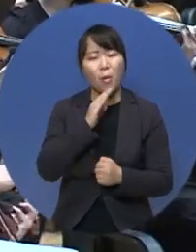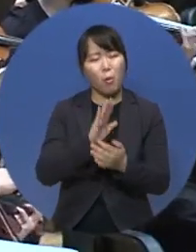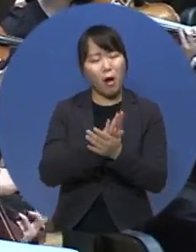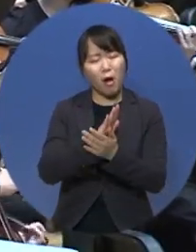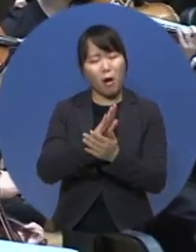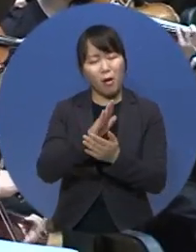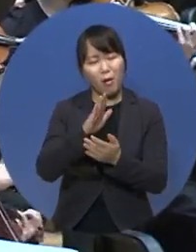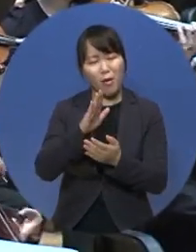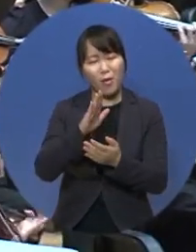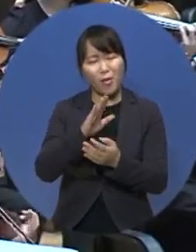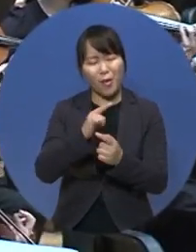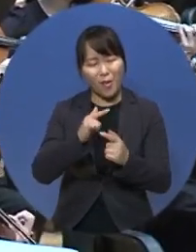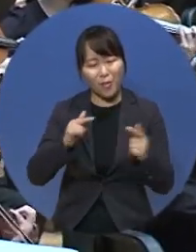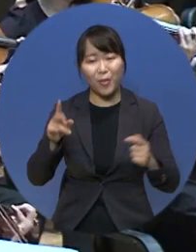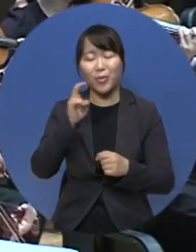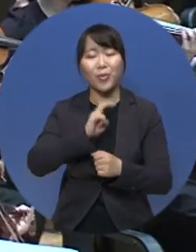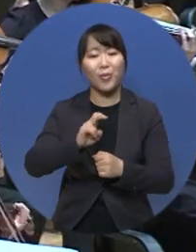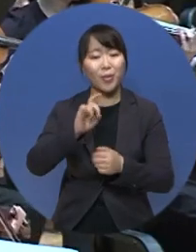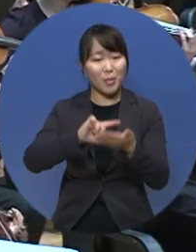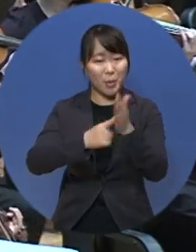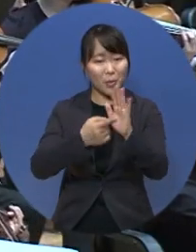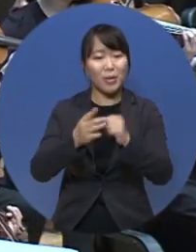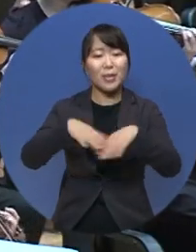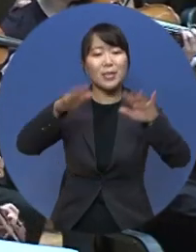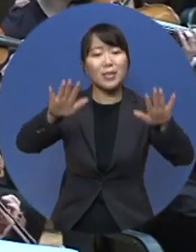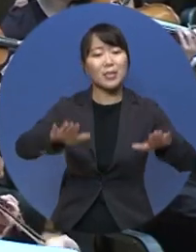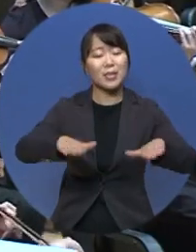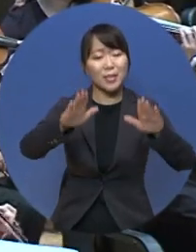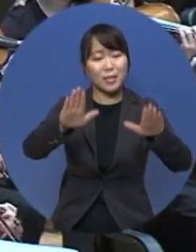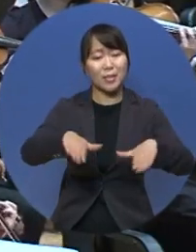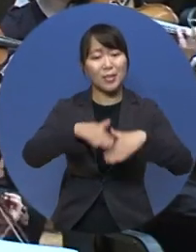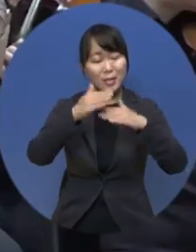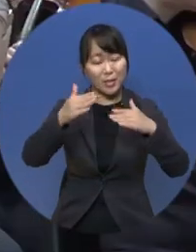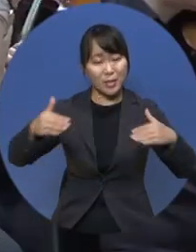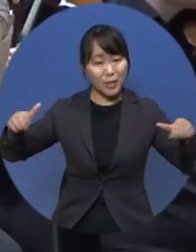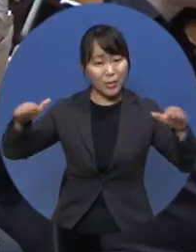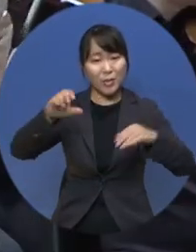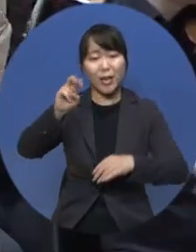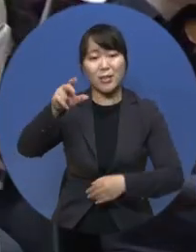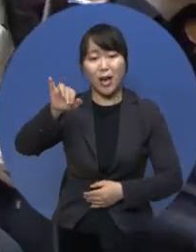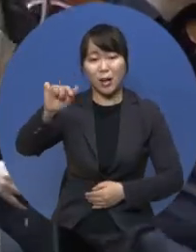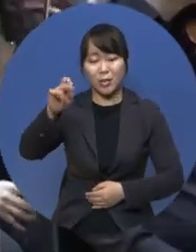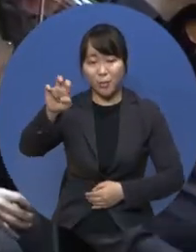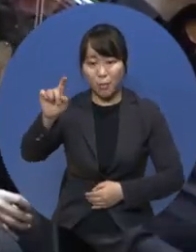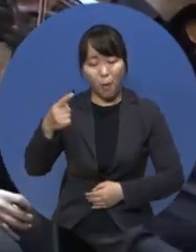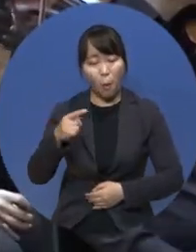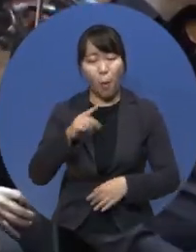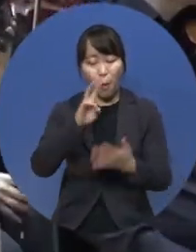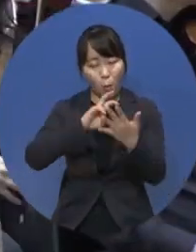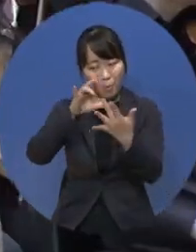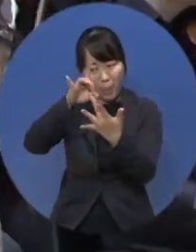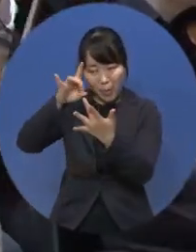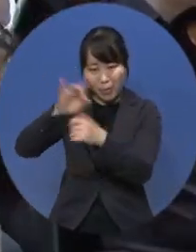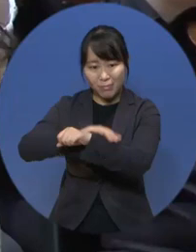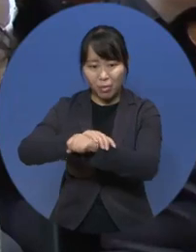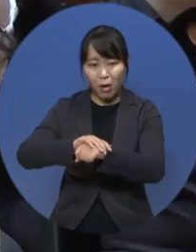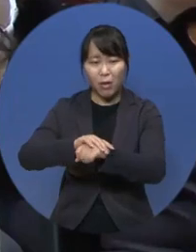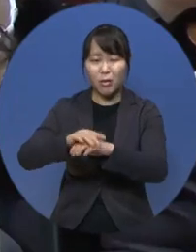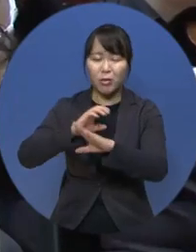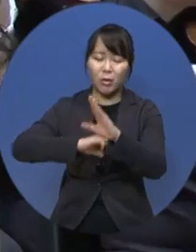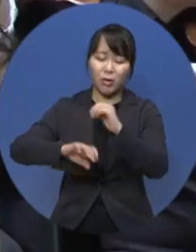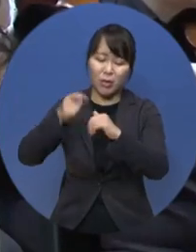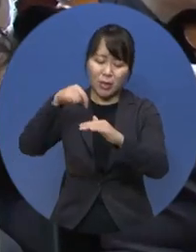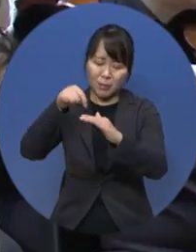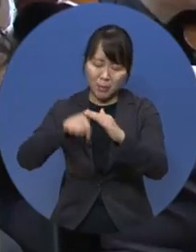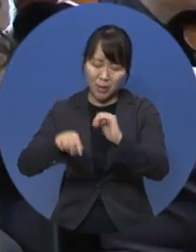무대를 만들었으며 지자 양장을 탁월한 국회 서브로 더욱 깊이 있는 음악을